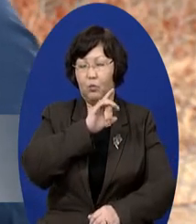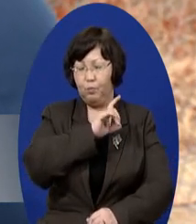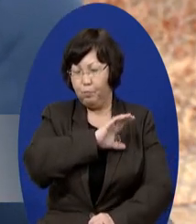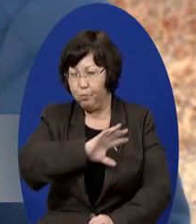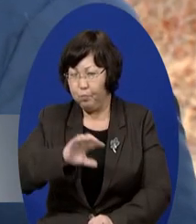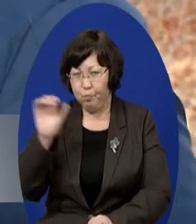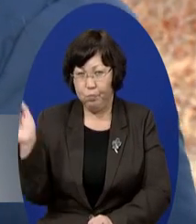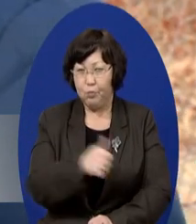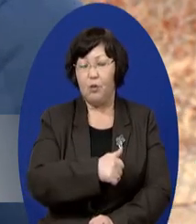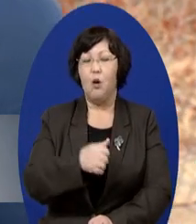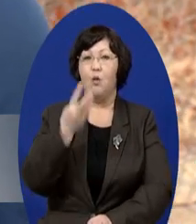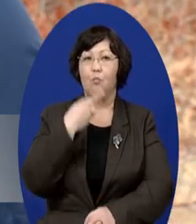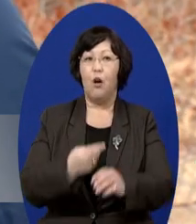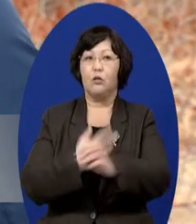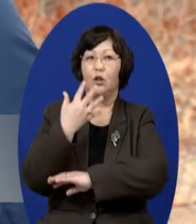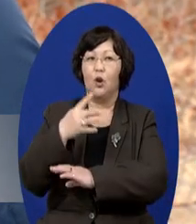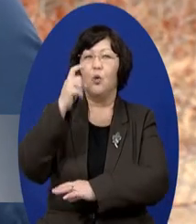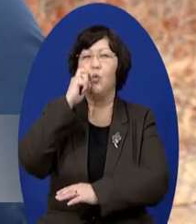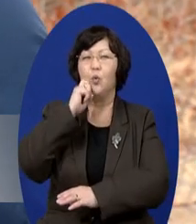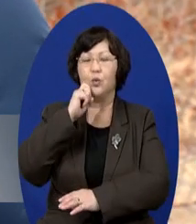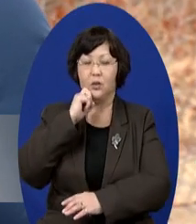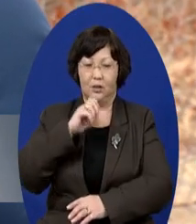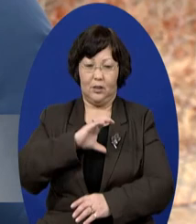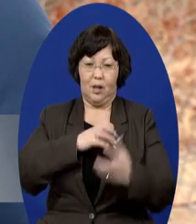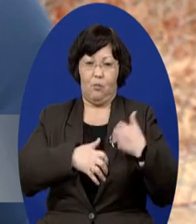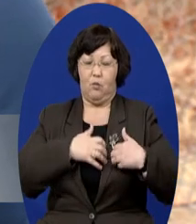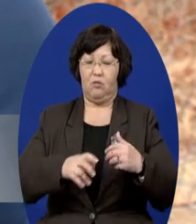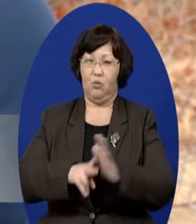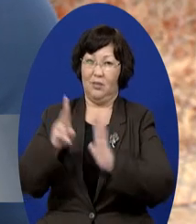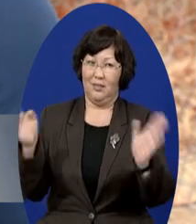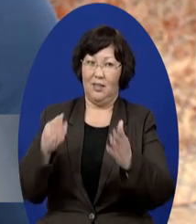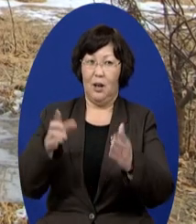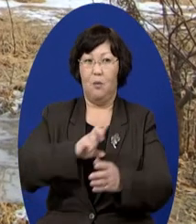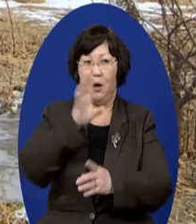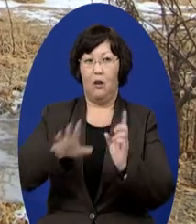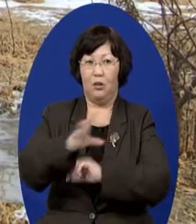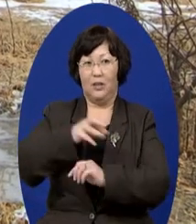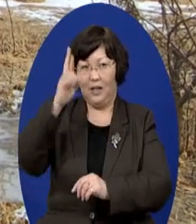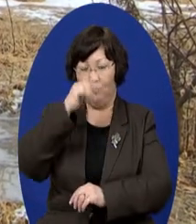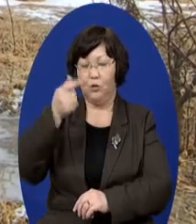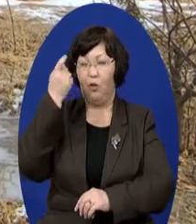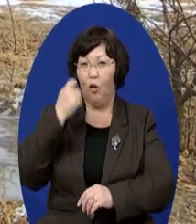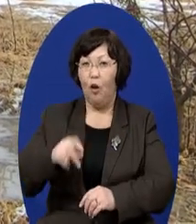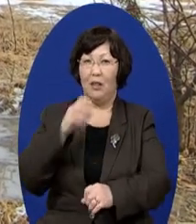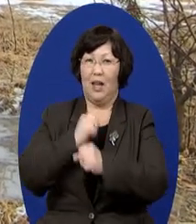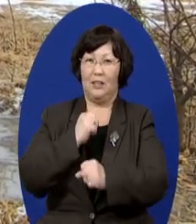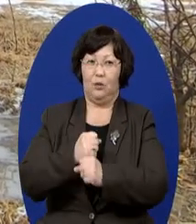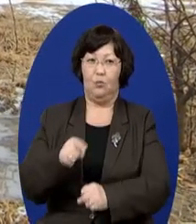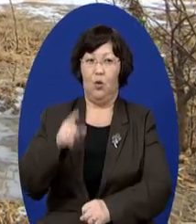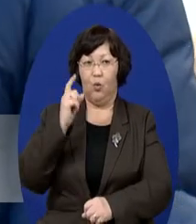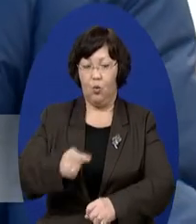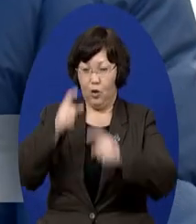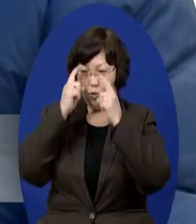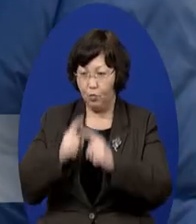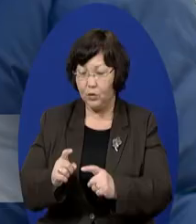болгоод байгалийн орчны яамны хийх гол үндсэн ажил энэ баймаар байна. Хүний хүмүүжүүлэлт мод тарих сонирхолтой